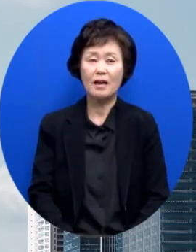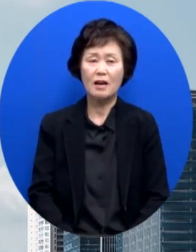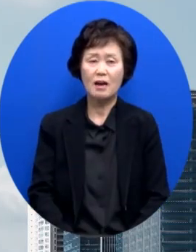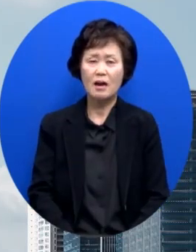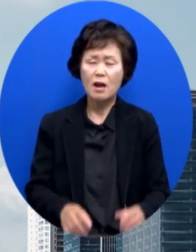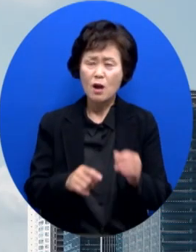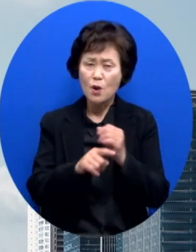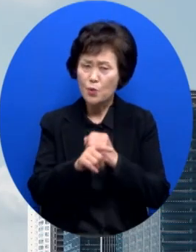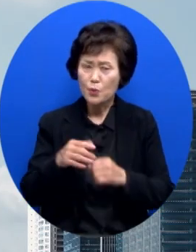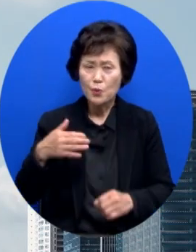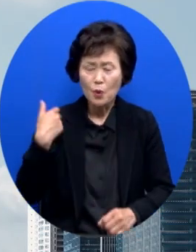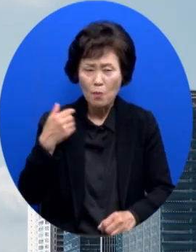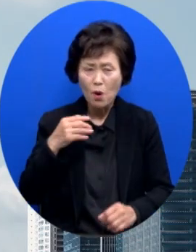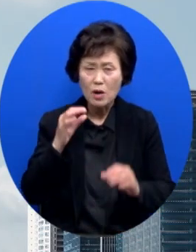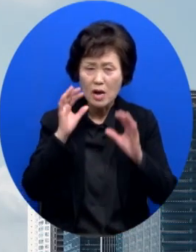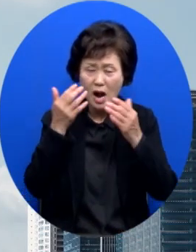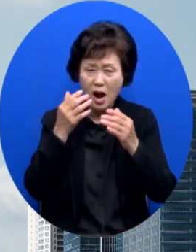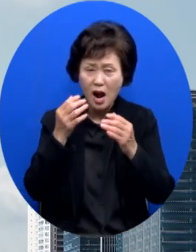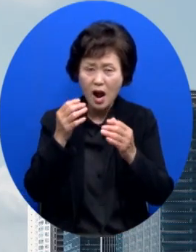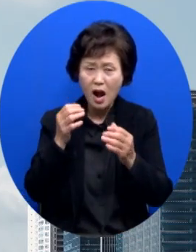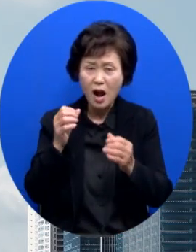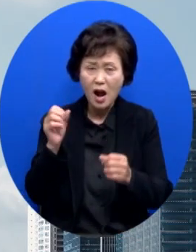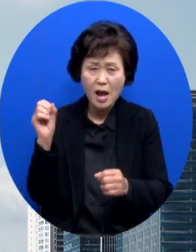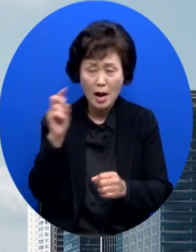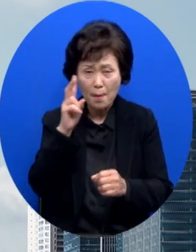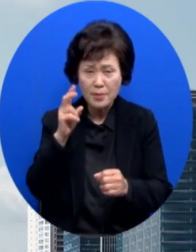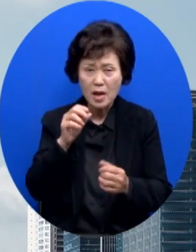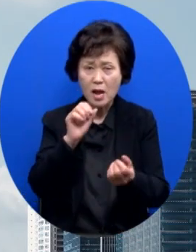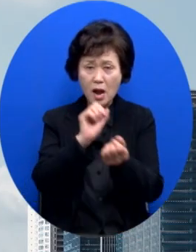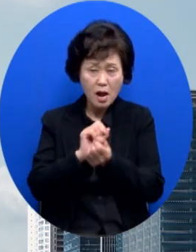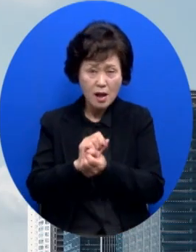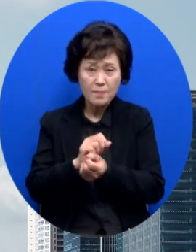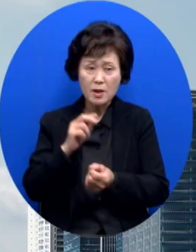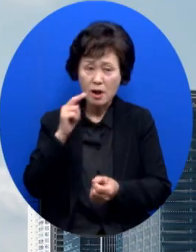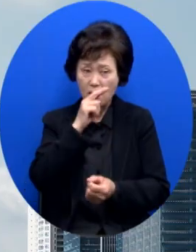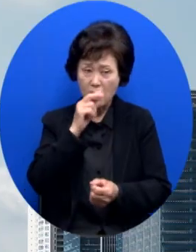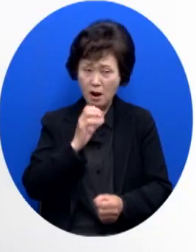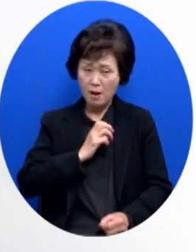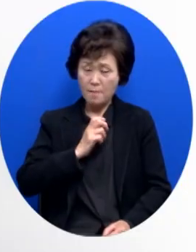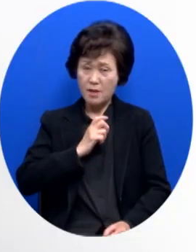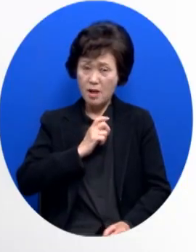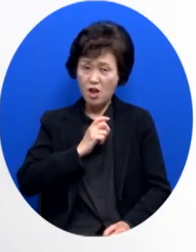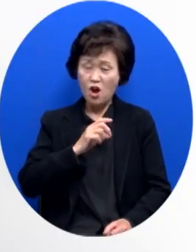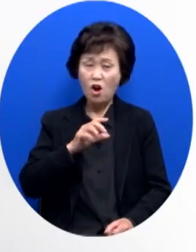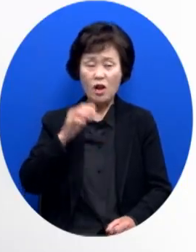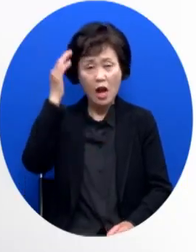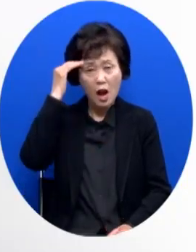원인 불명의 소아 급성 간염 의심 사례가 국내에서 처음 나왔습니다.